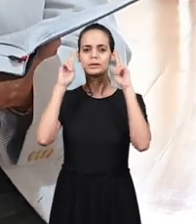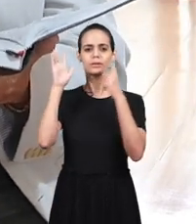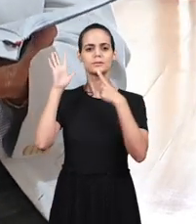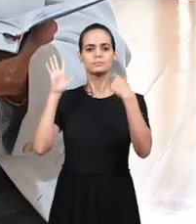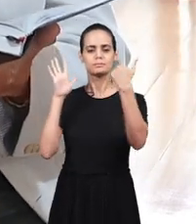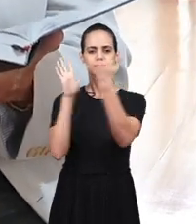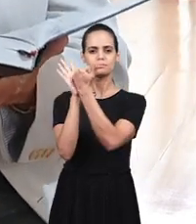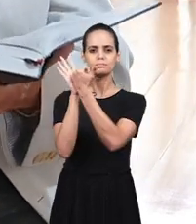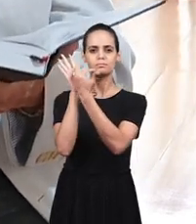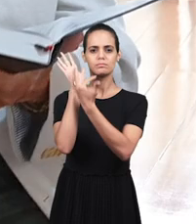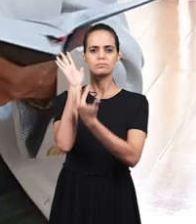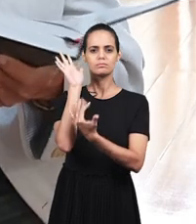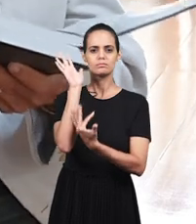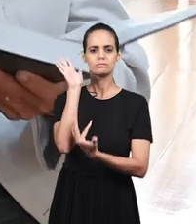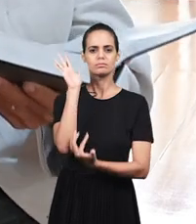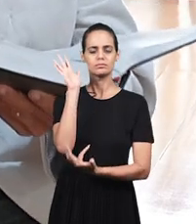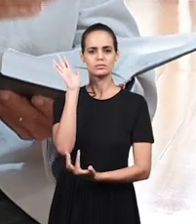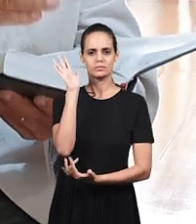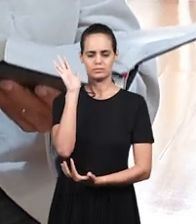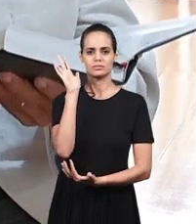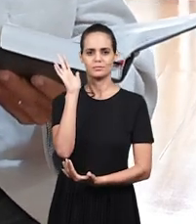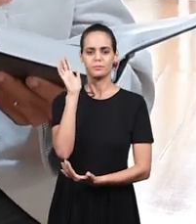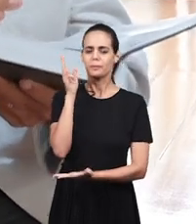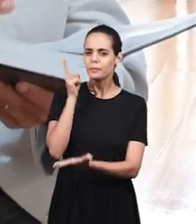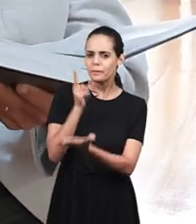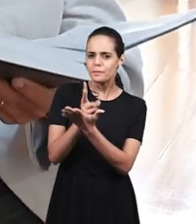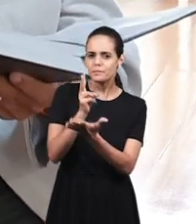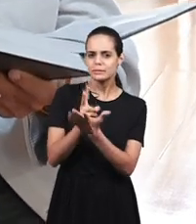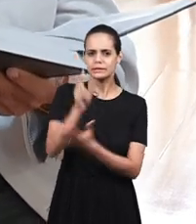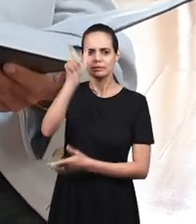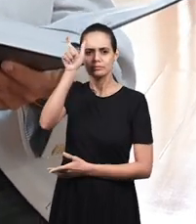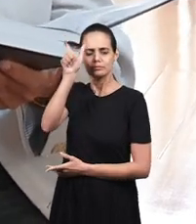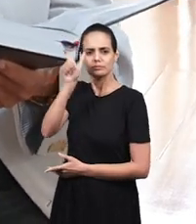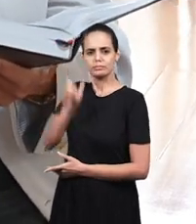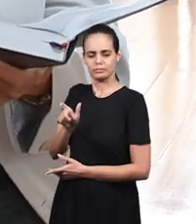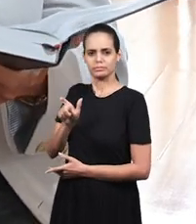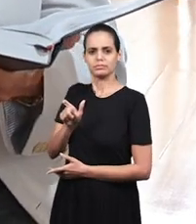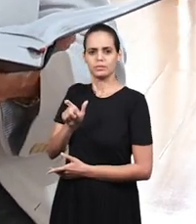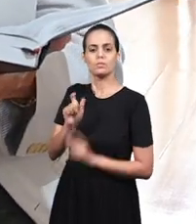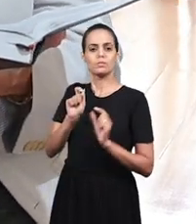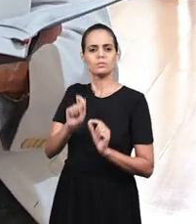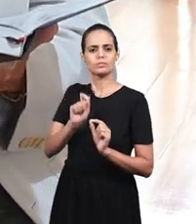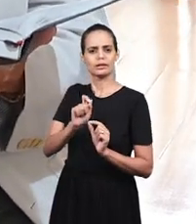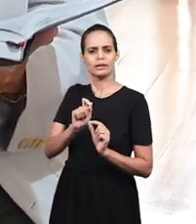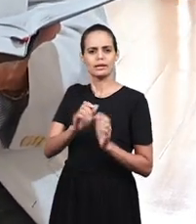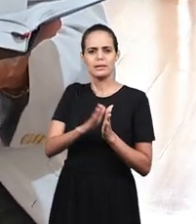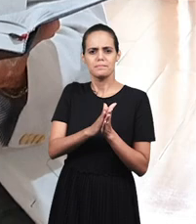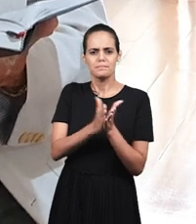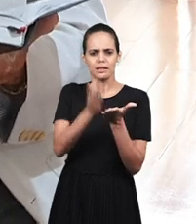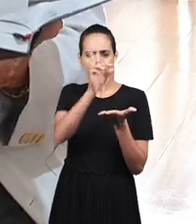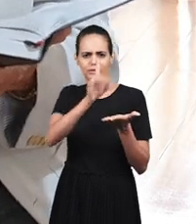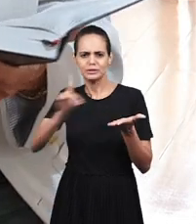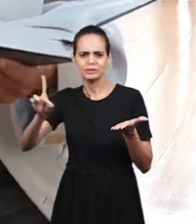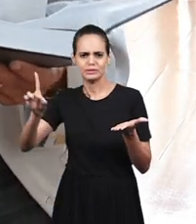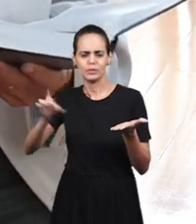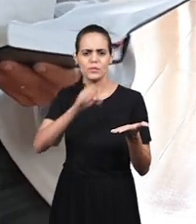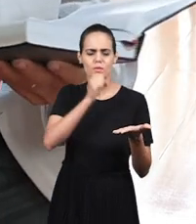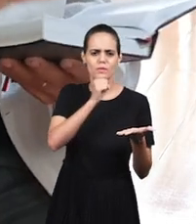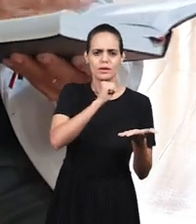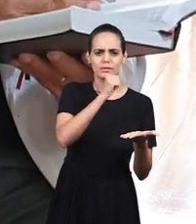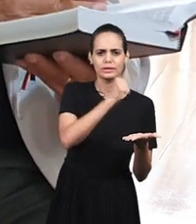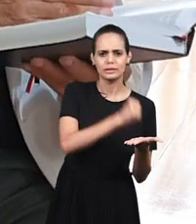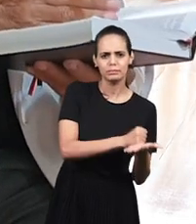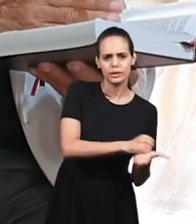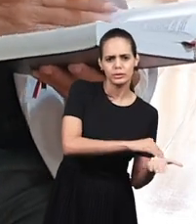образ, это Агнец, это кровь, тот же самый образ, который вы увидите во всей истории